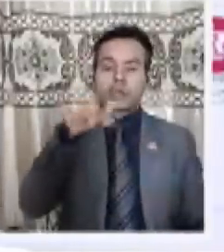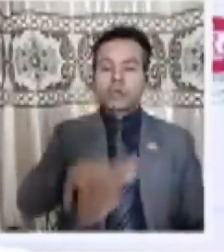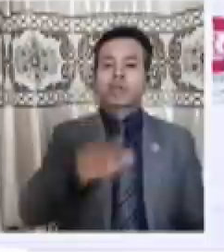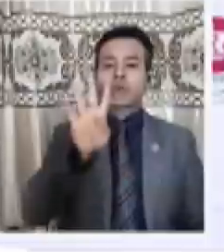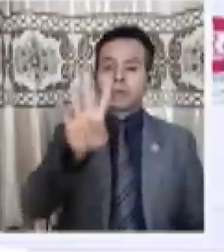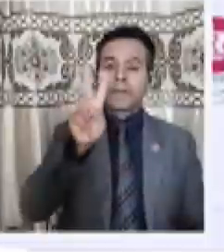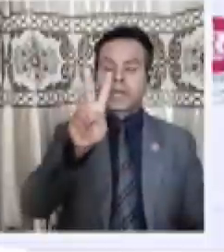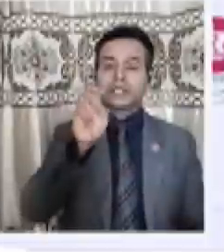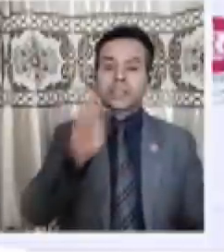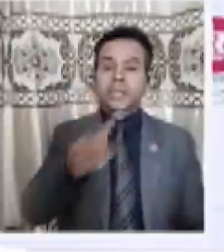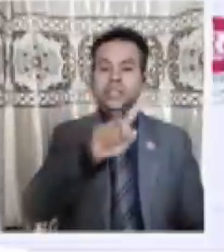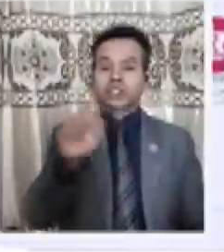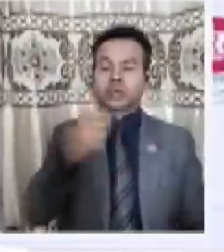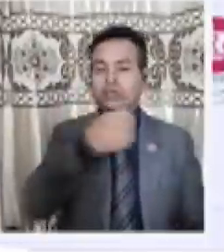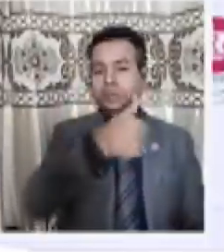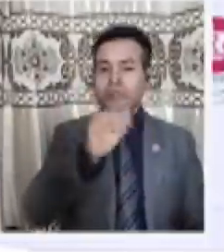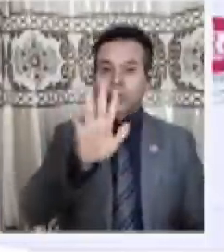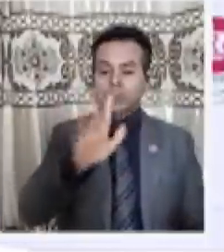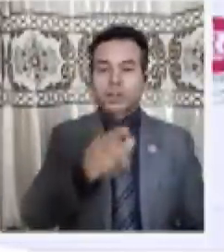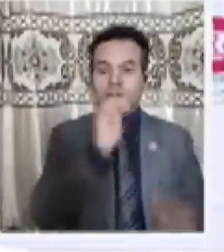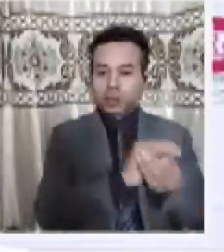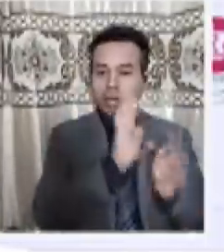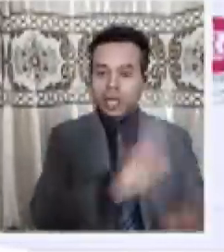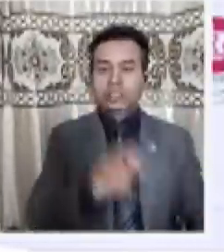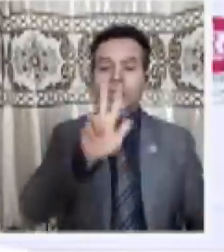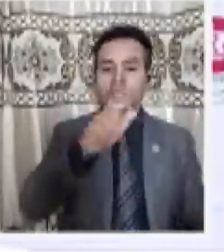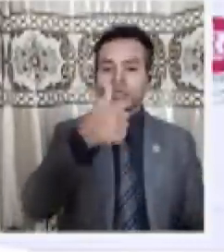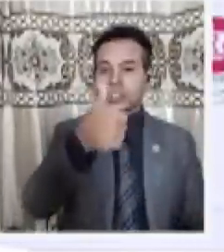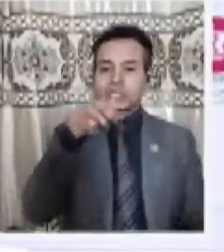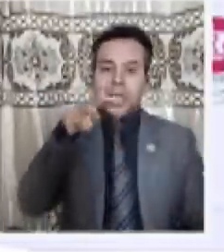24,42,164টি এবং মজুত আছে 86,081টি।